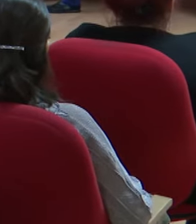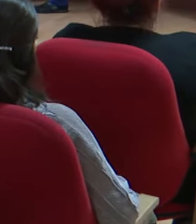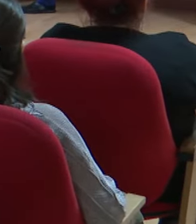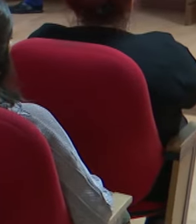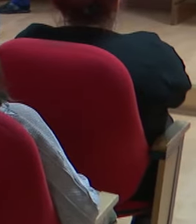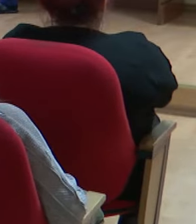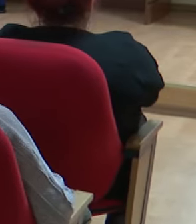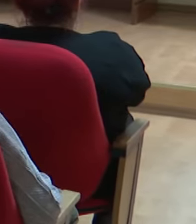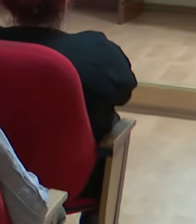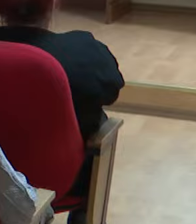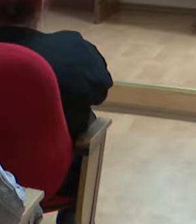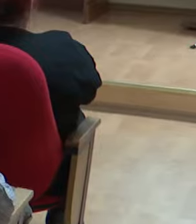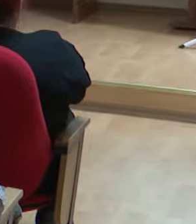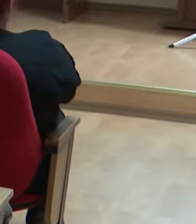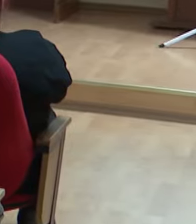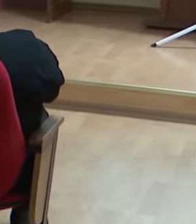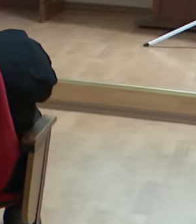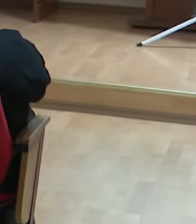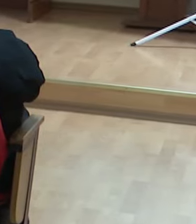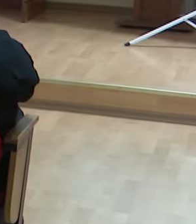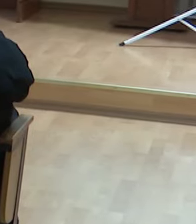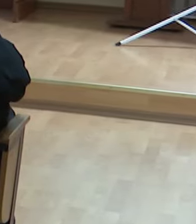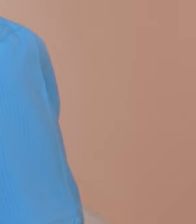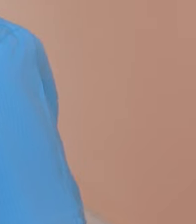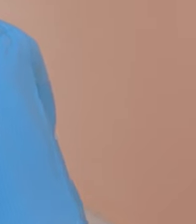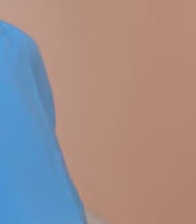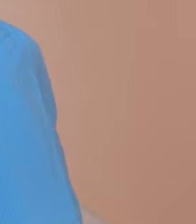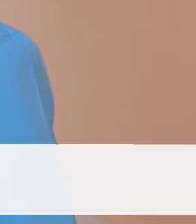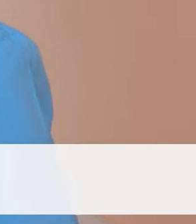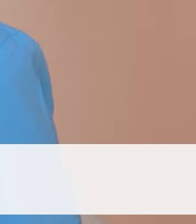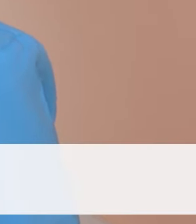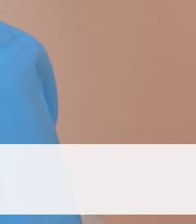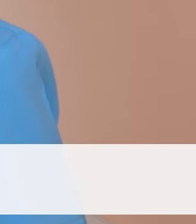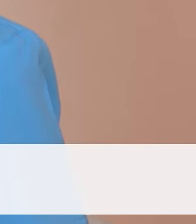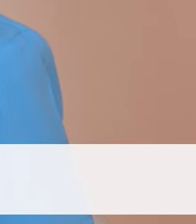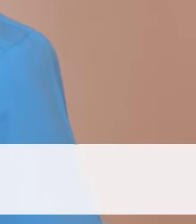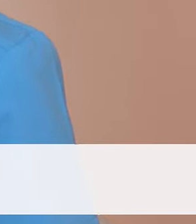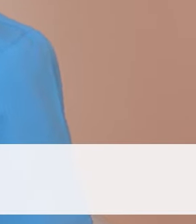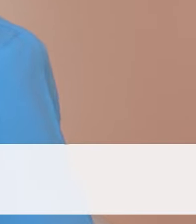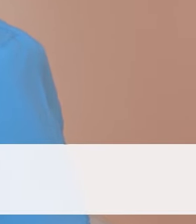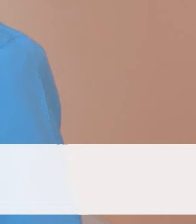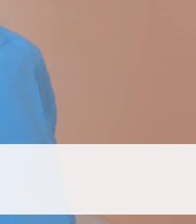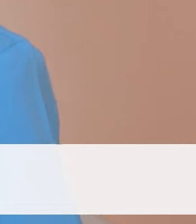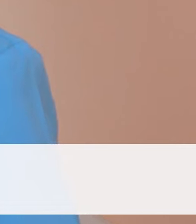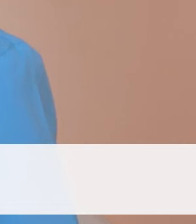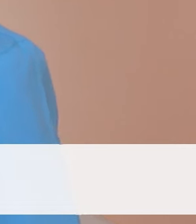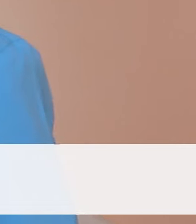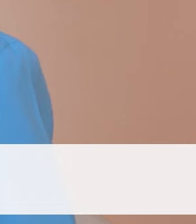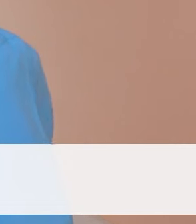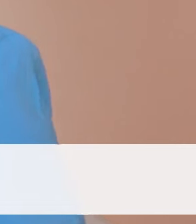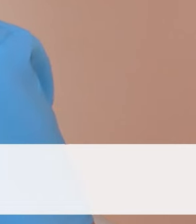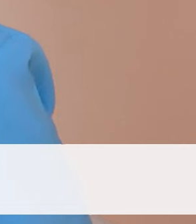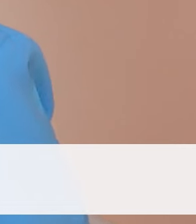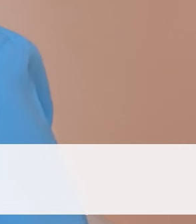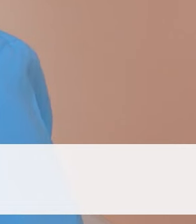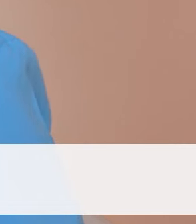к нам записываются все, кто хочет. Это очень востребовано, всегда много вопросов, всегда все хотят попробовать. Ну, в общем-то, это и правильно,